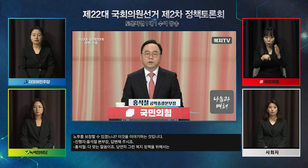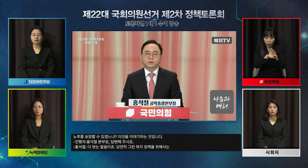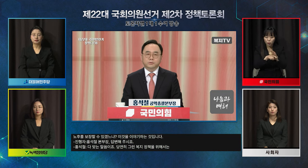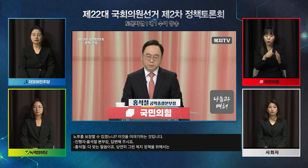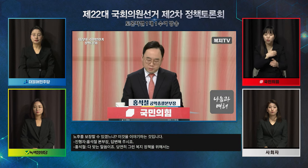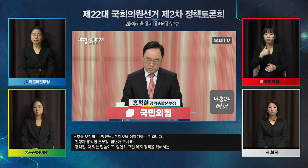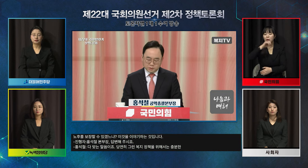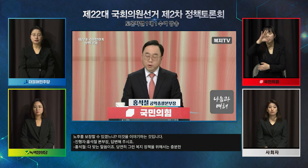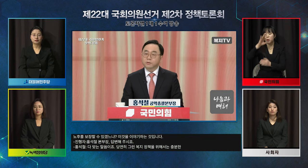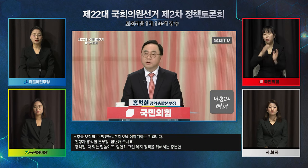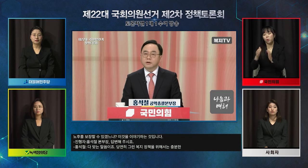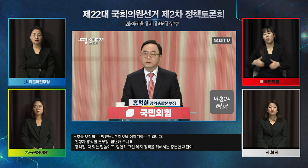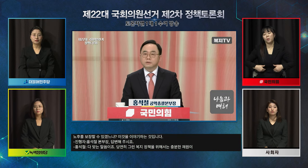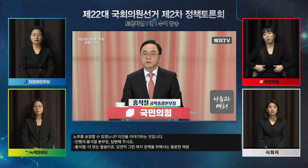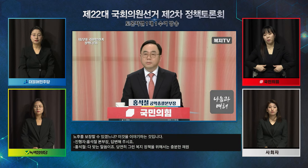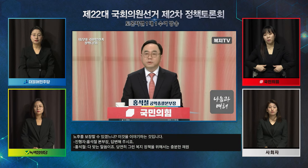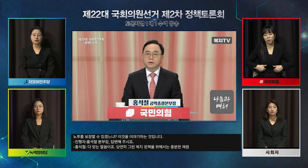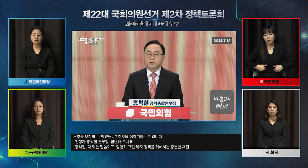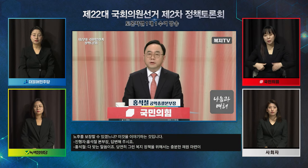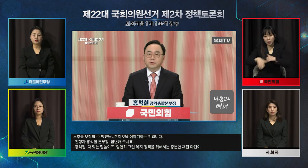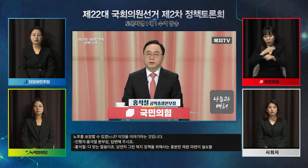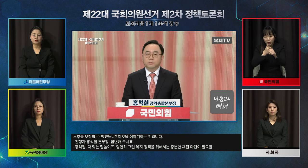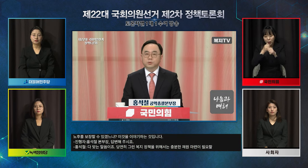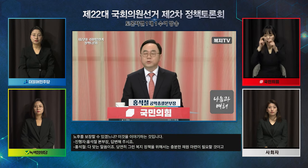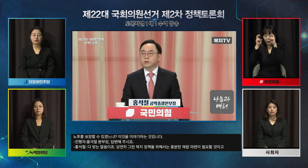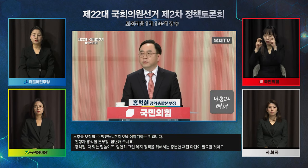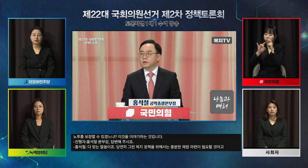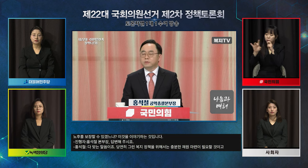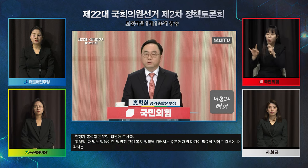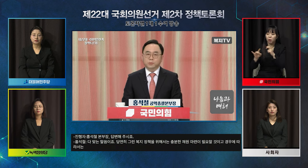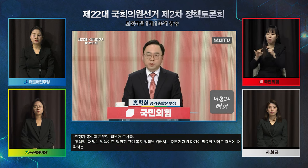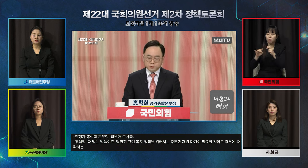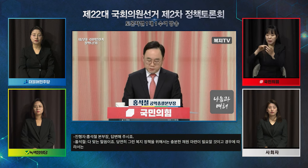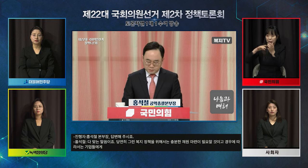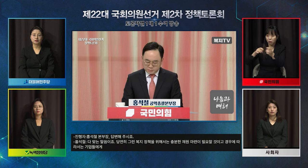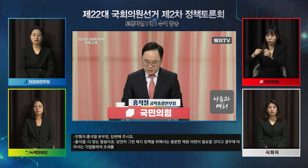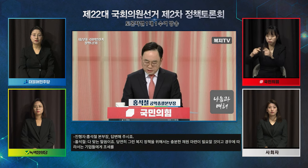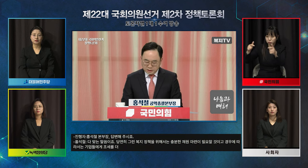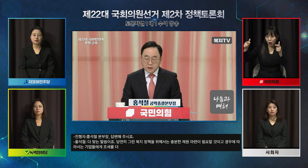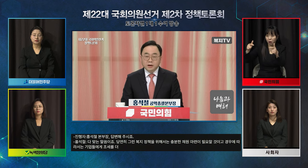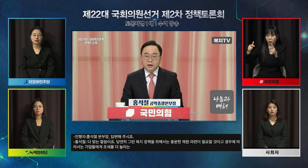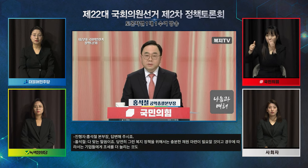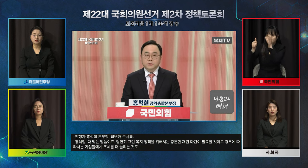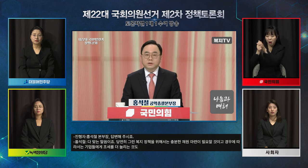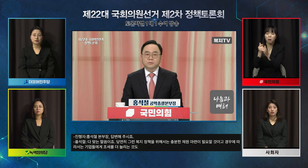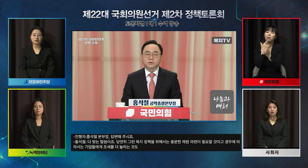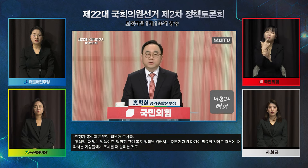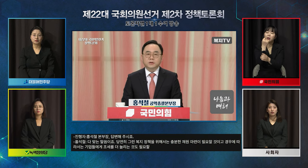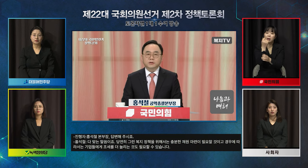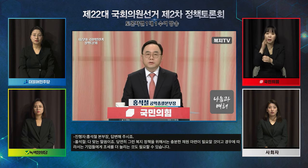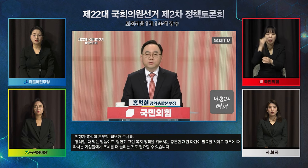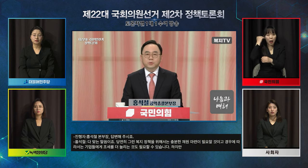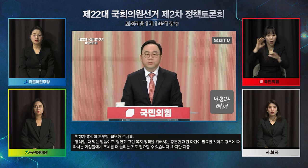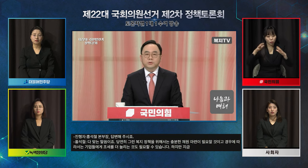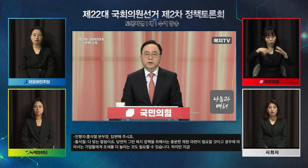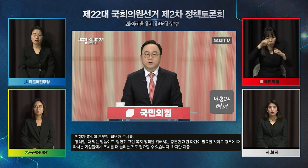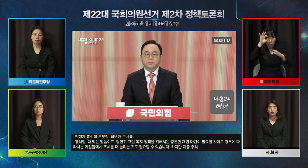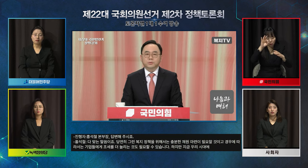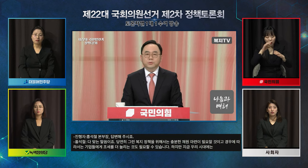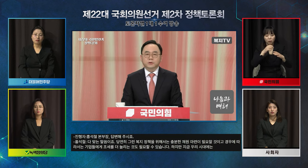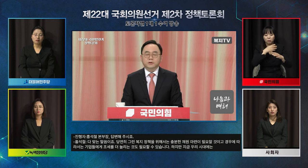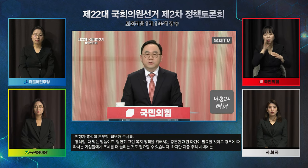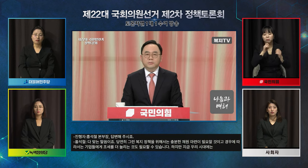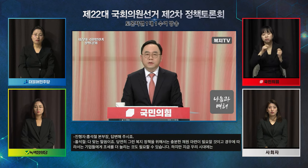마련이 필요할 것이고 경우에 따라서는 기업들에게 조세를 더 늘리는 것도 필요할 수도 있습니다. 하지만 지금 우리 시대에는 초고령